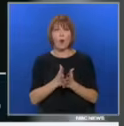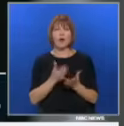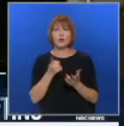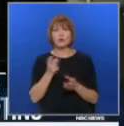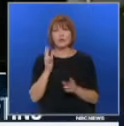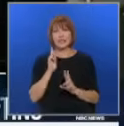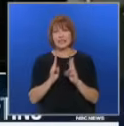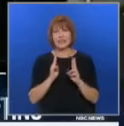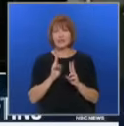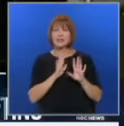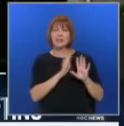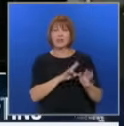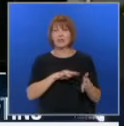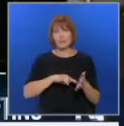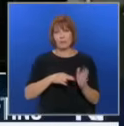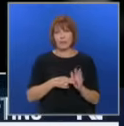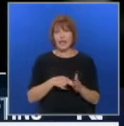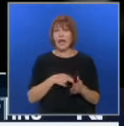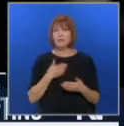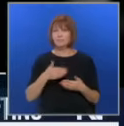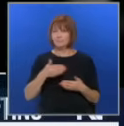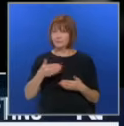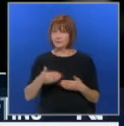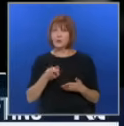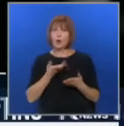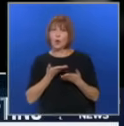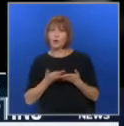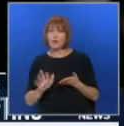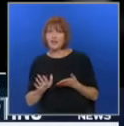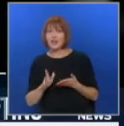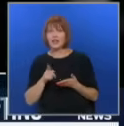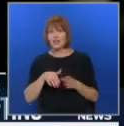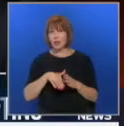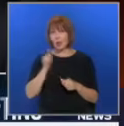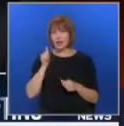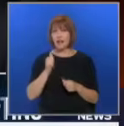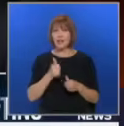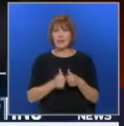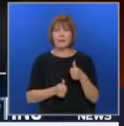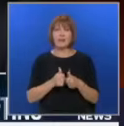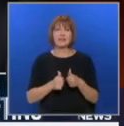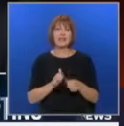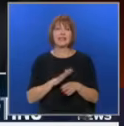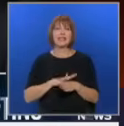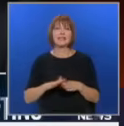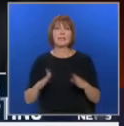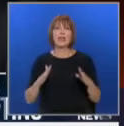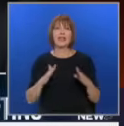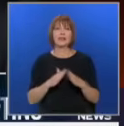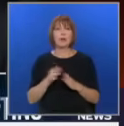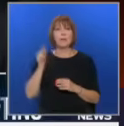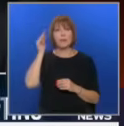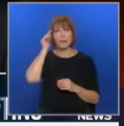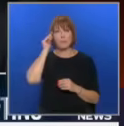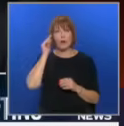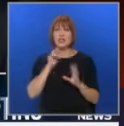се съгласяват с неговите политики. За пореден път отхвърли и хипотезата да се откаже от надпреварата за Белия дом и припомни, че